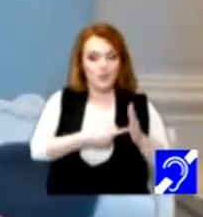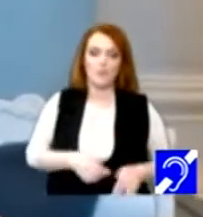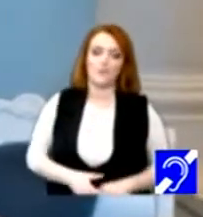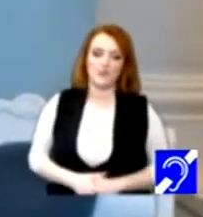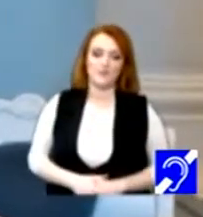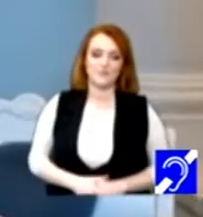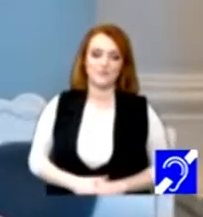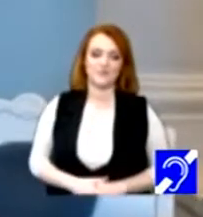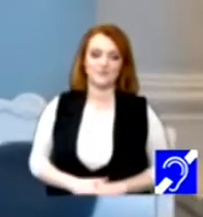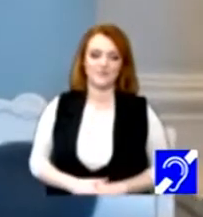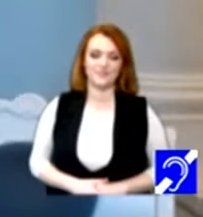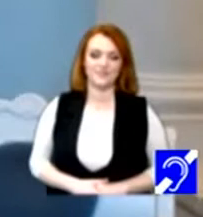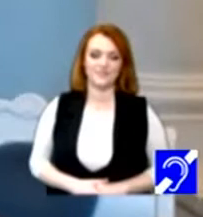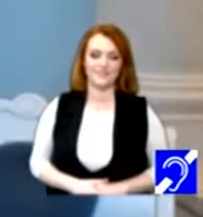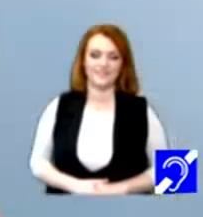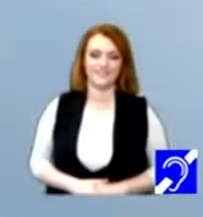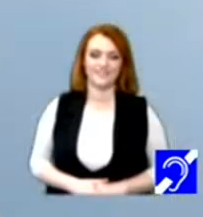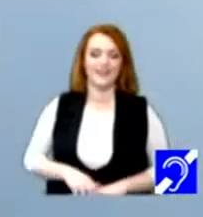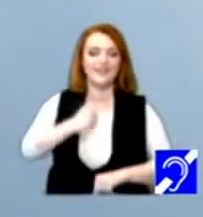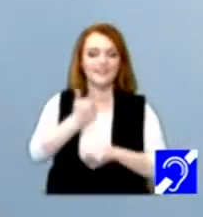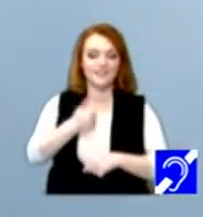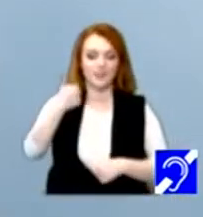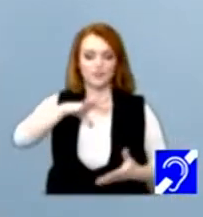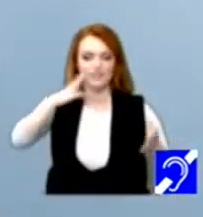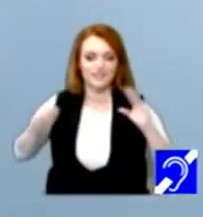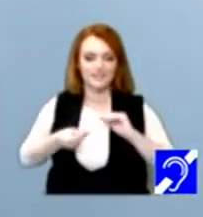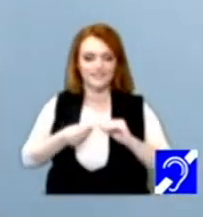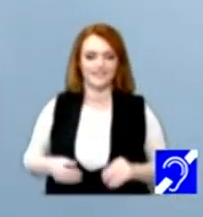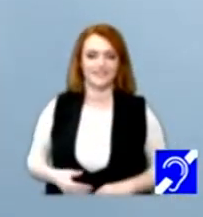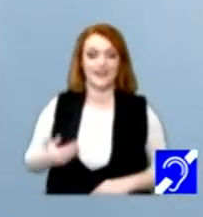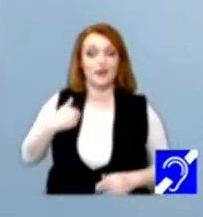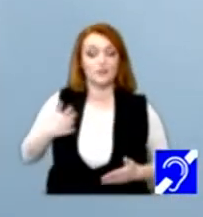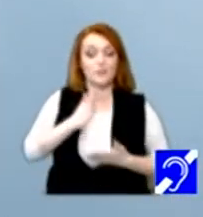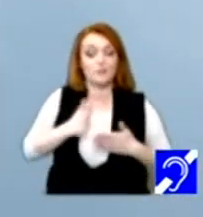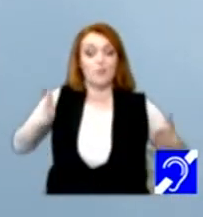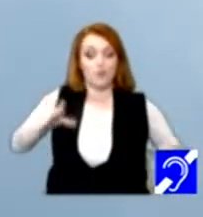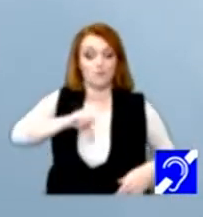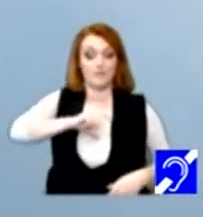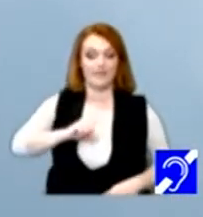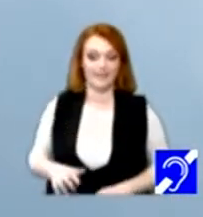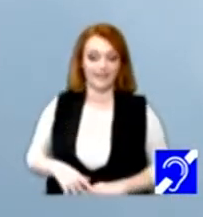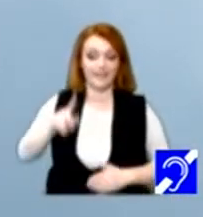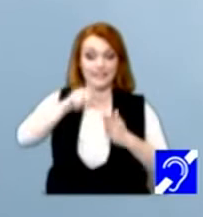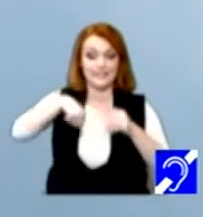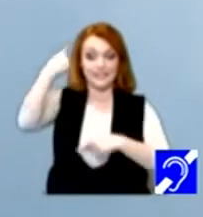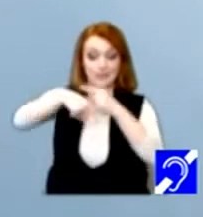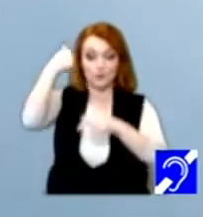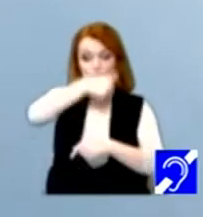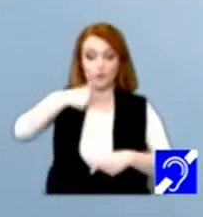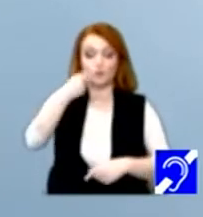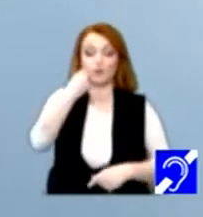bine rezultatul să vorbească de la sine. Să aducem cât mai multe medalii. Sperăm că să continuăm așa pe viitor, să progresăm, să